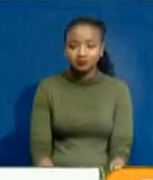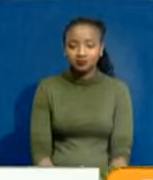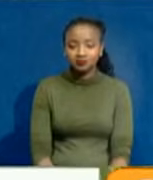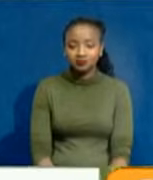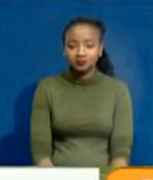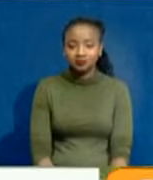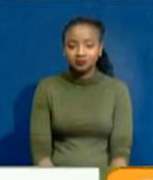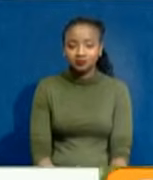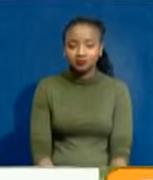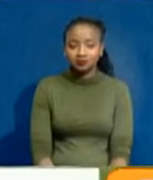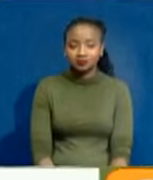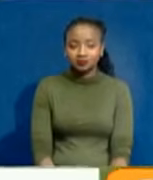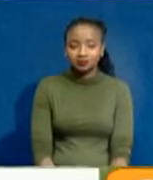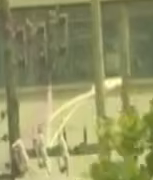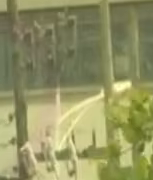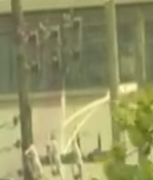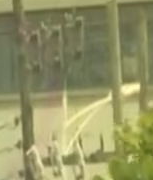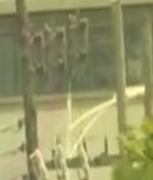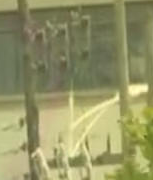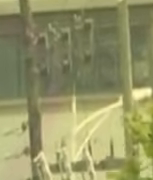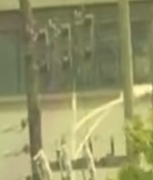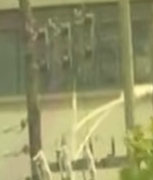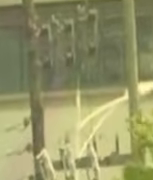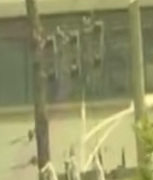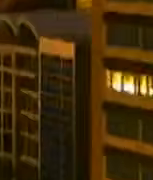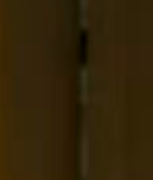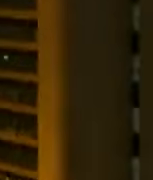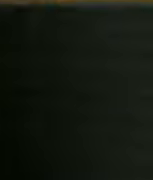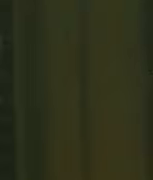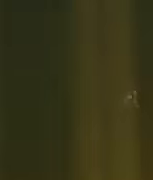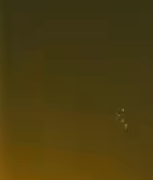Tumetoka huko yote hiyo wamefunika. Kwanza huko juu wamefunika.